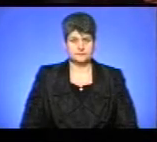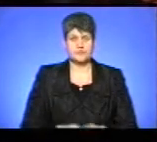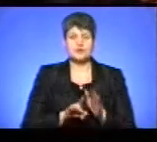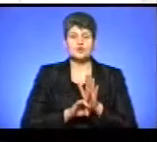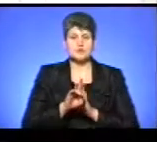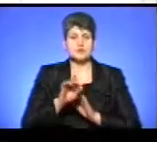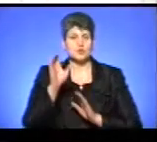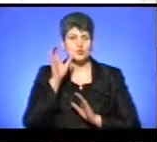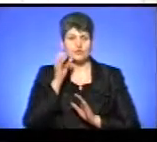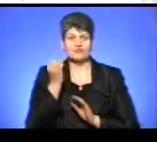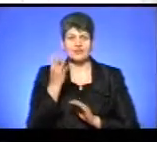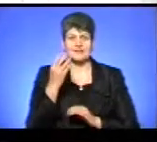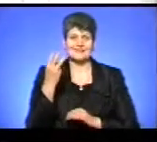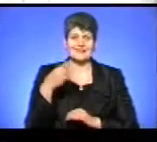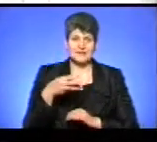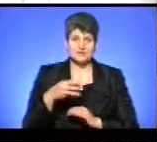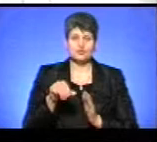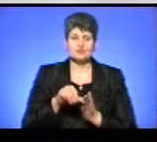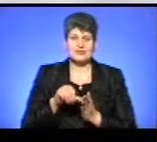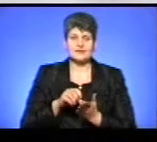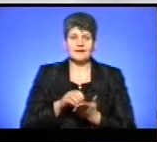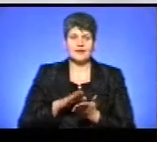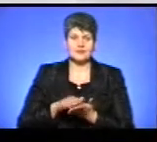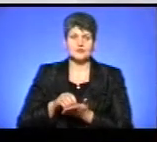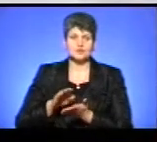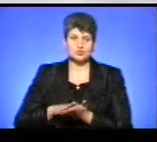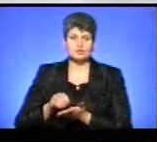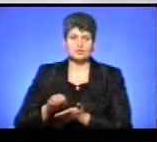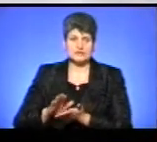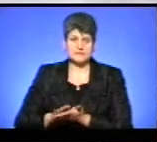Розпочались слухання о 14:30. Учасники реєструються.